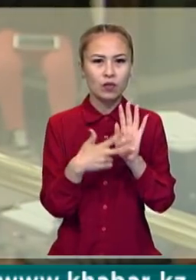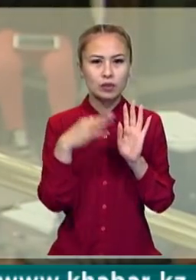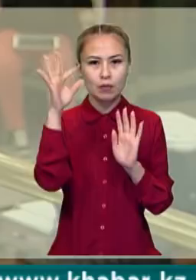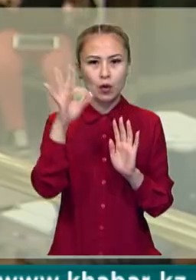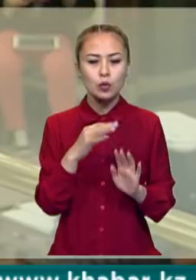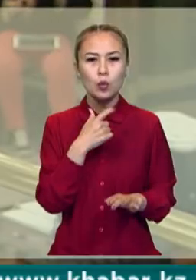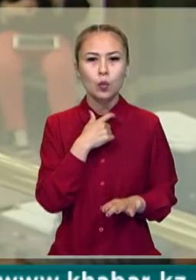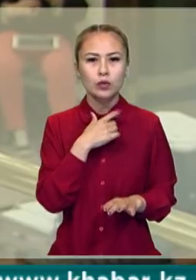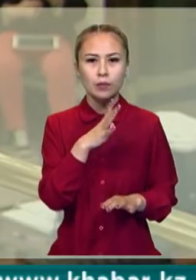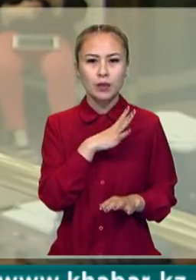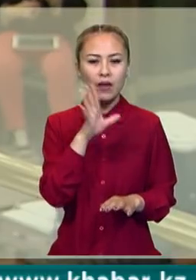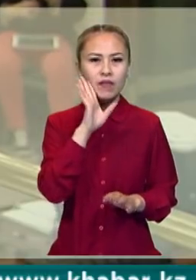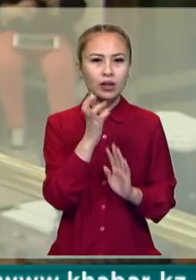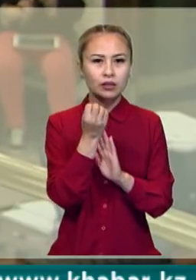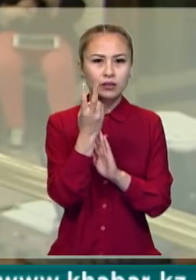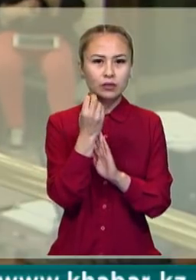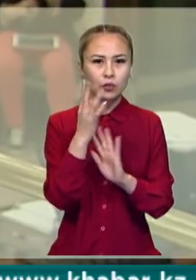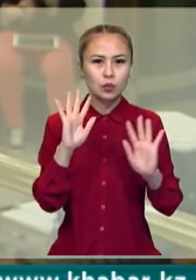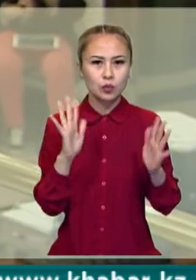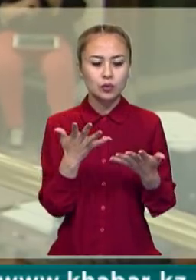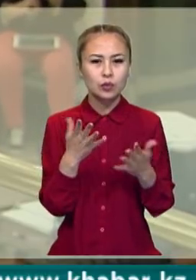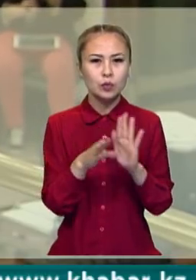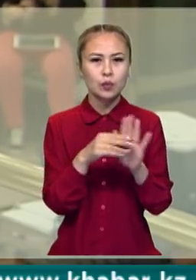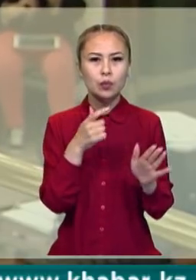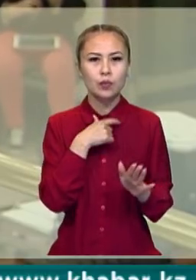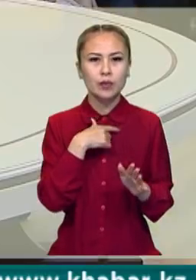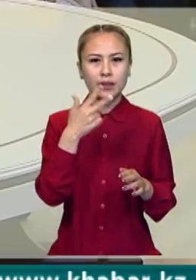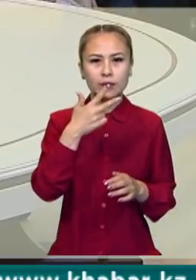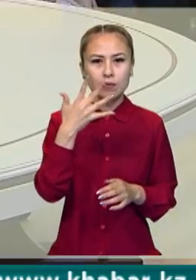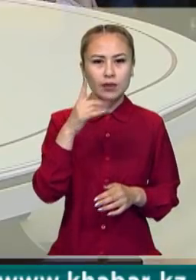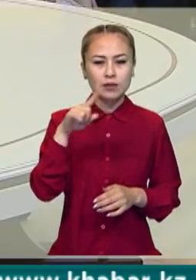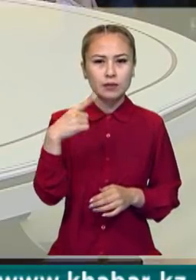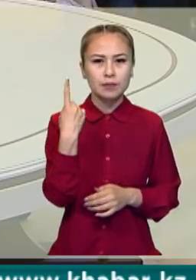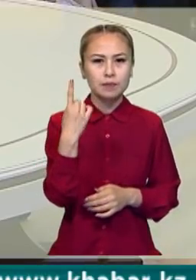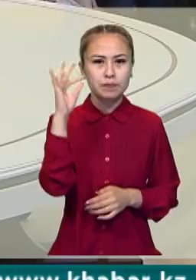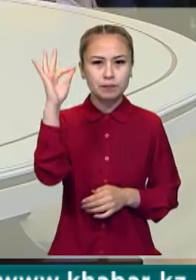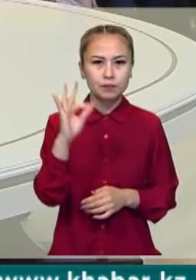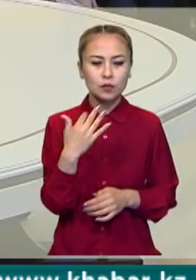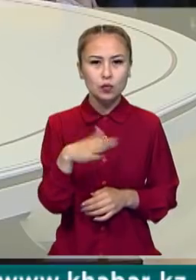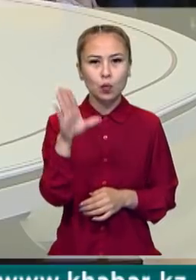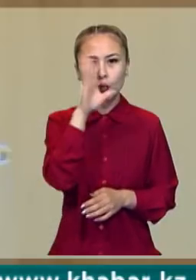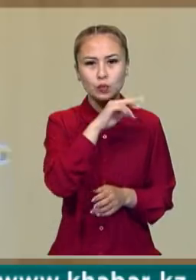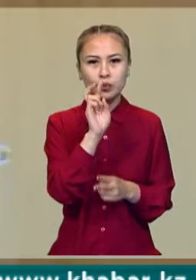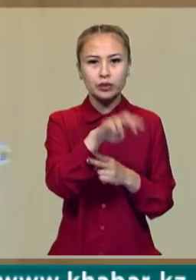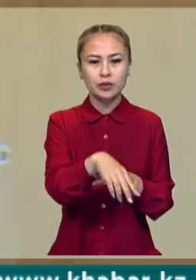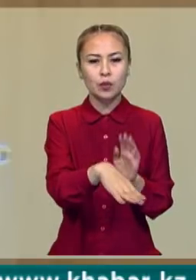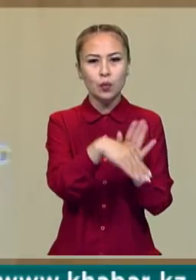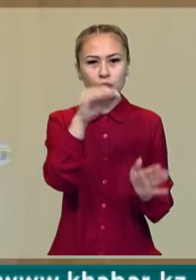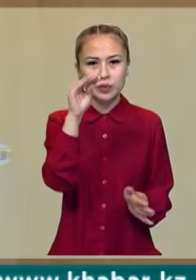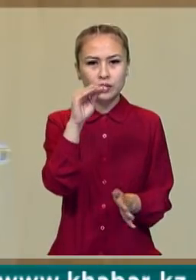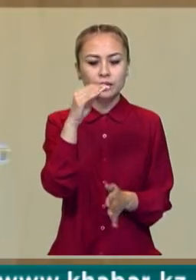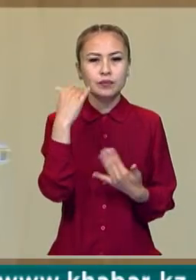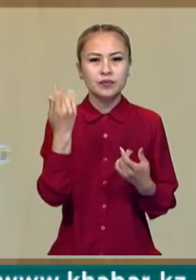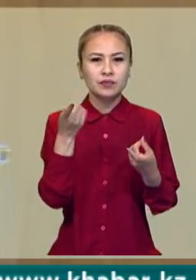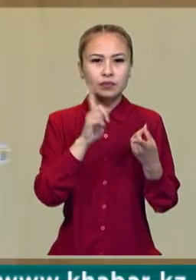12,8% дауыс берсе, сағат 12-дегі жағдай бойынша сайлаушылардың 35,1% өз таңдауын жасап үлгеріпті.